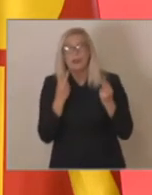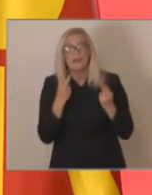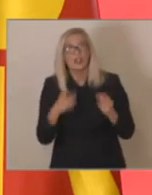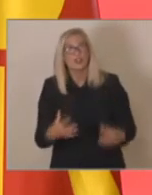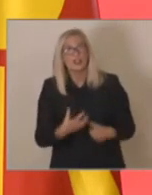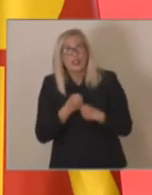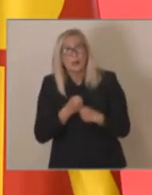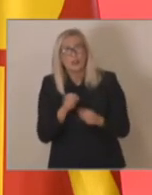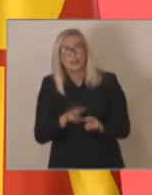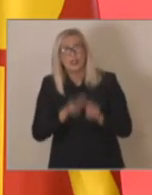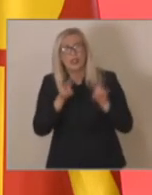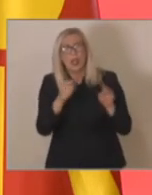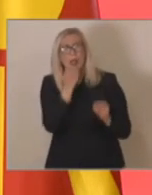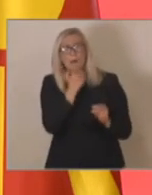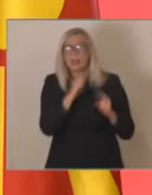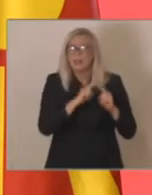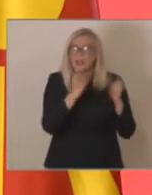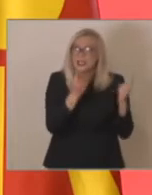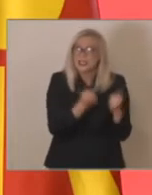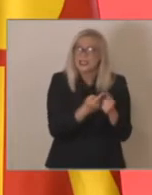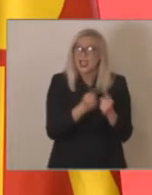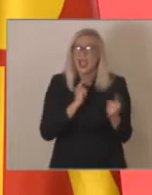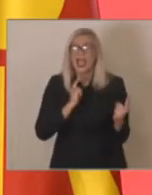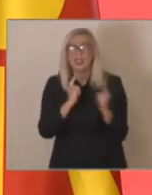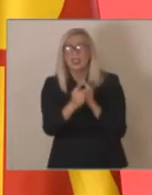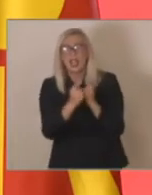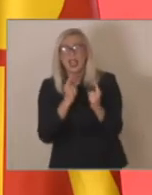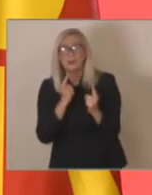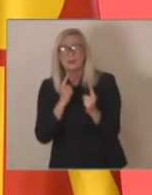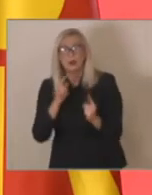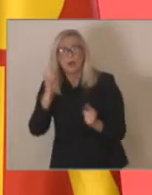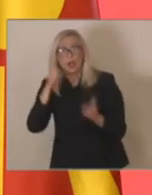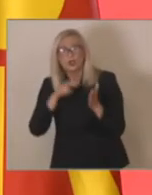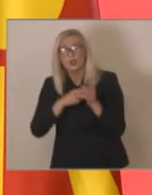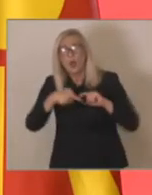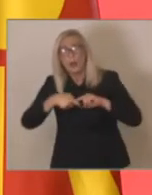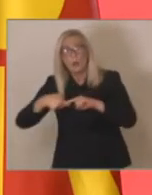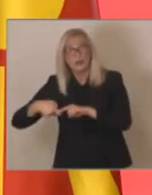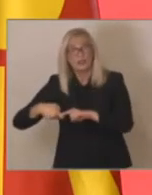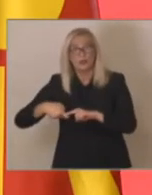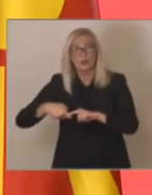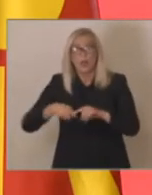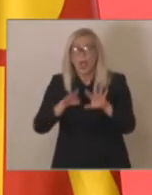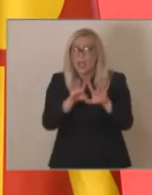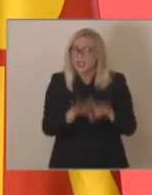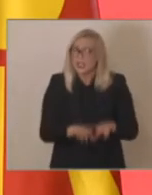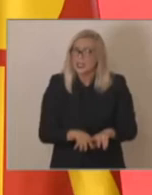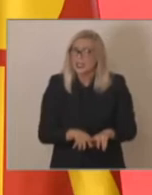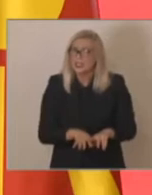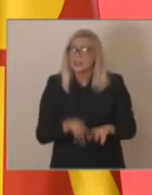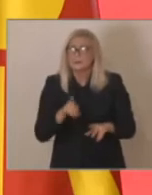подршка на развојот на приватниот сектор, транспортното и енергетското поврзување,